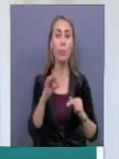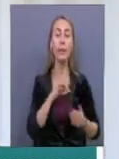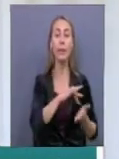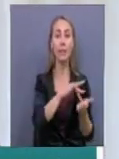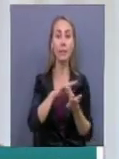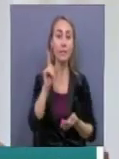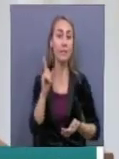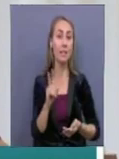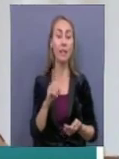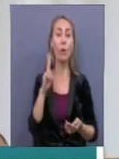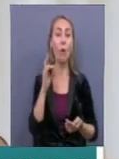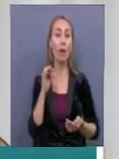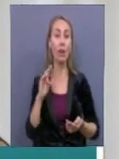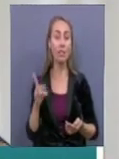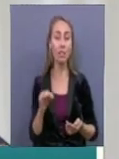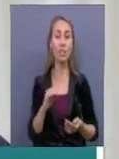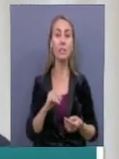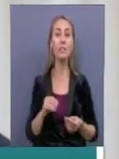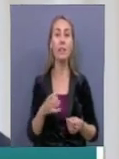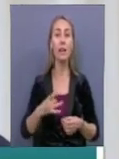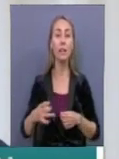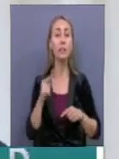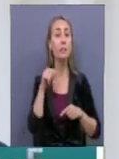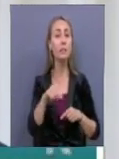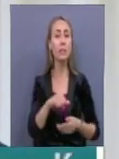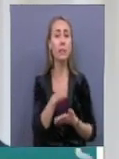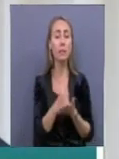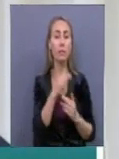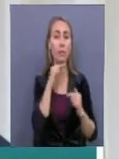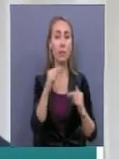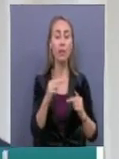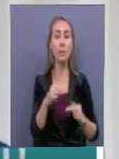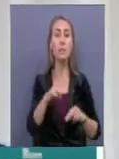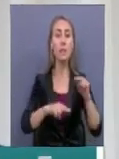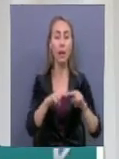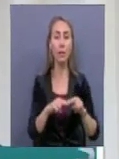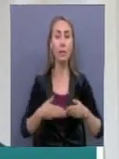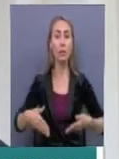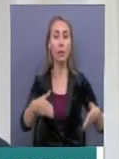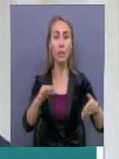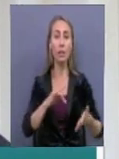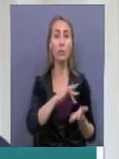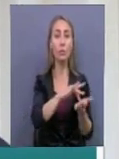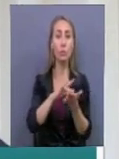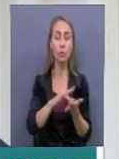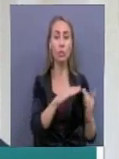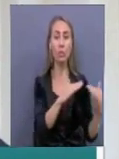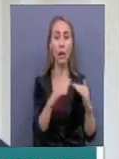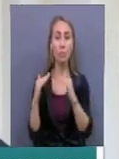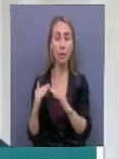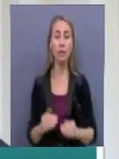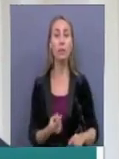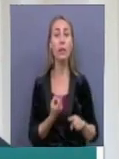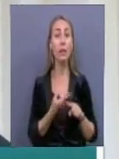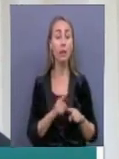Айнакөл мен Шортан көлін жағалай 28 километр велосипед жолы және 27,6 километр жаяу жүргінші жолы төселді. Кенесары